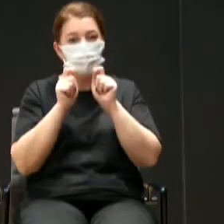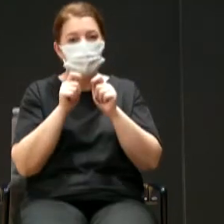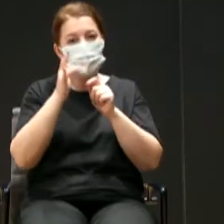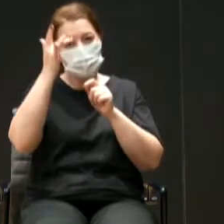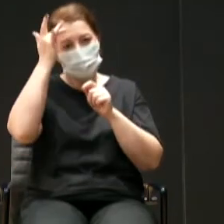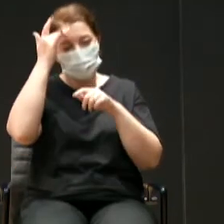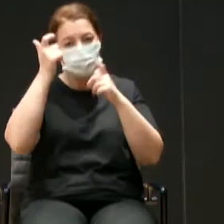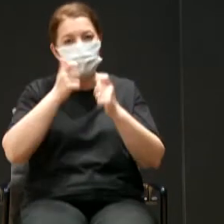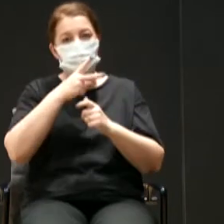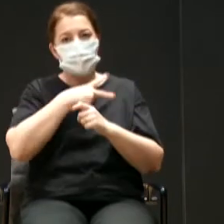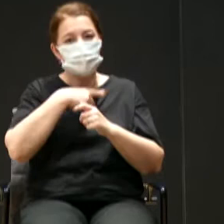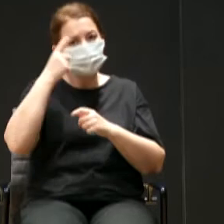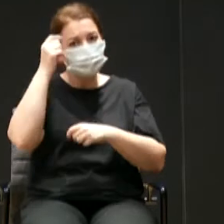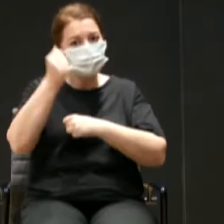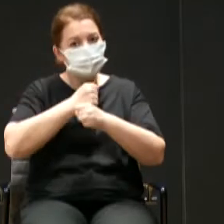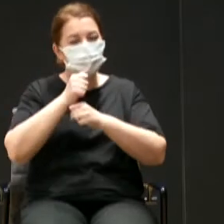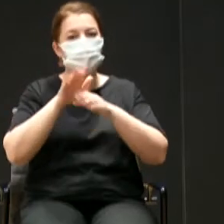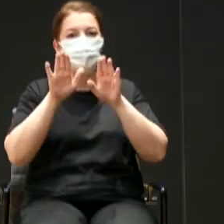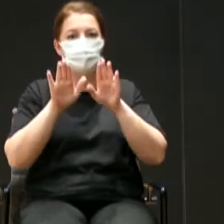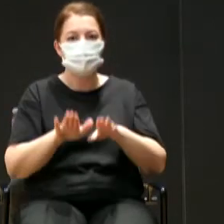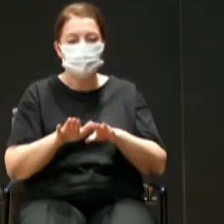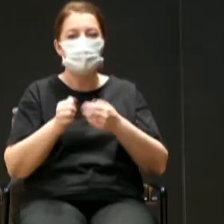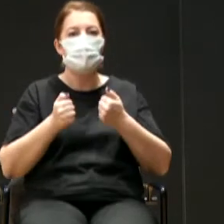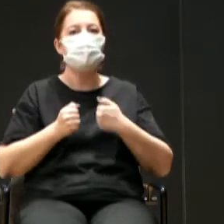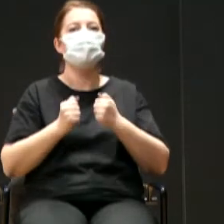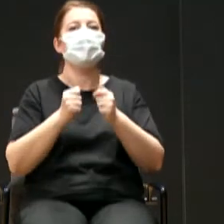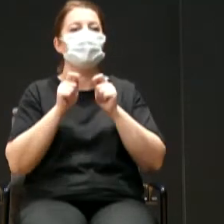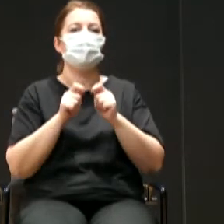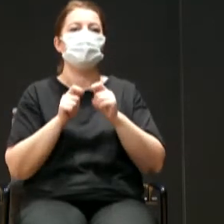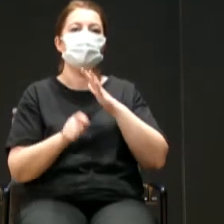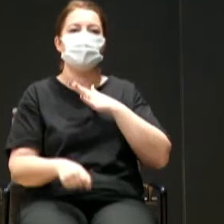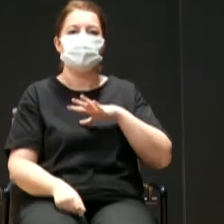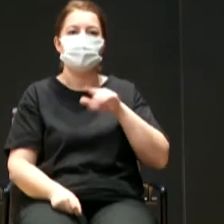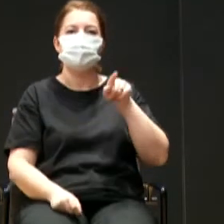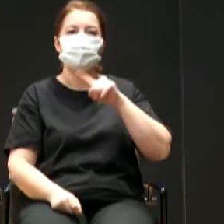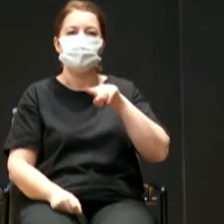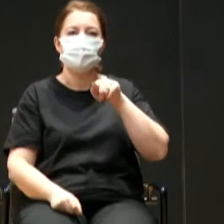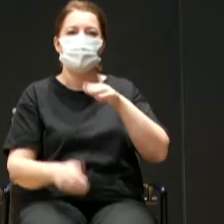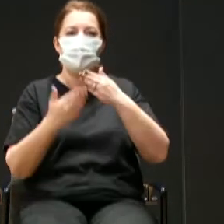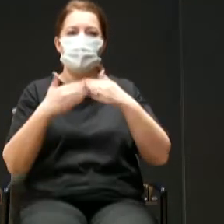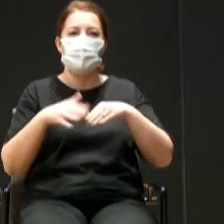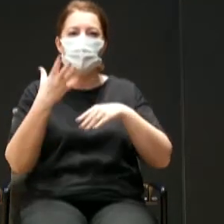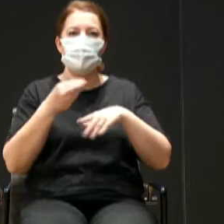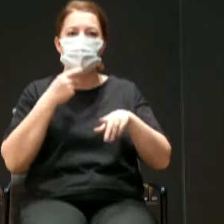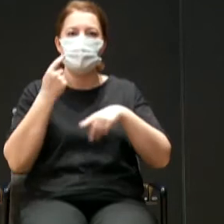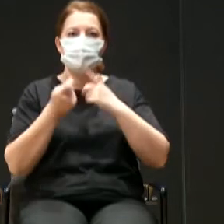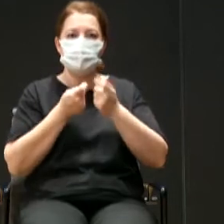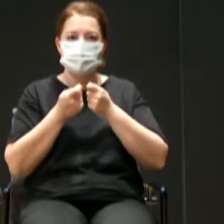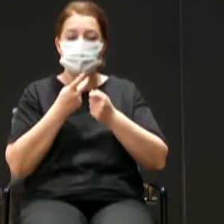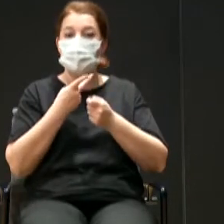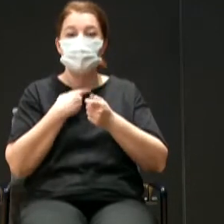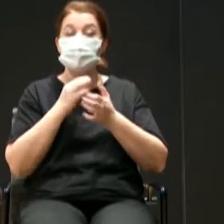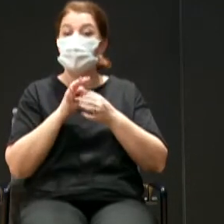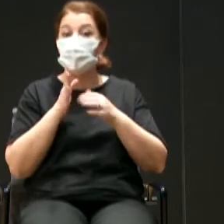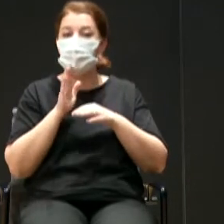ısrarı üstüne bir şekilde durduruldu. Park yapılmak istendi. Siz buna engel olmaya çalıştınız. Biz ne